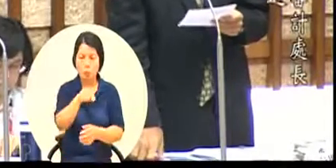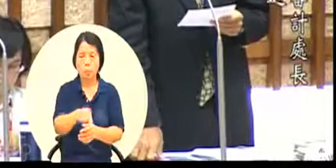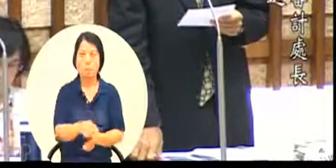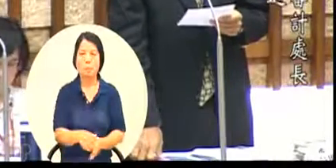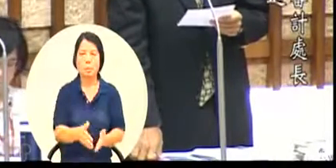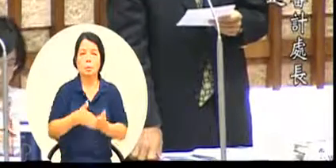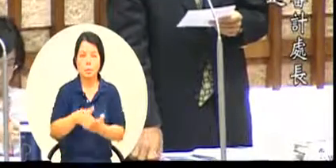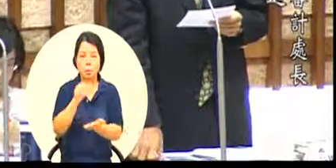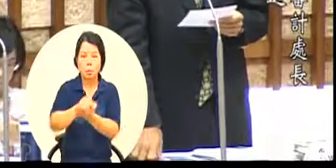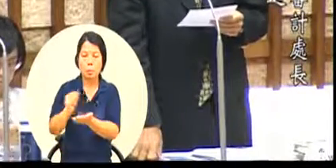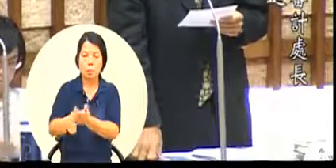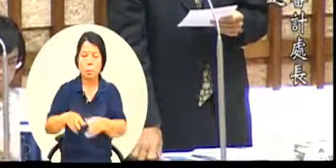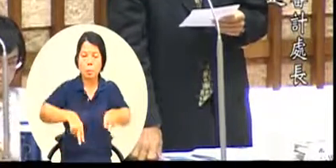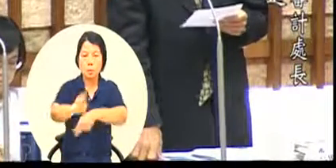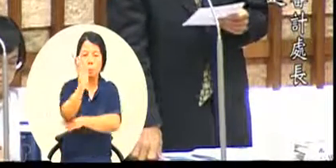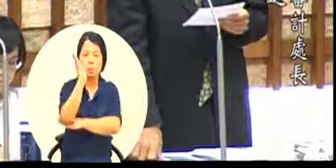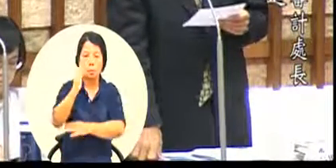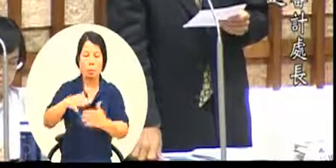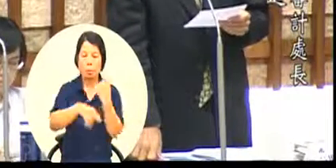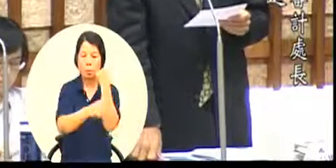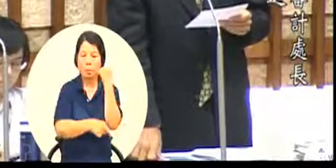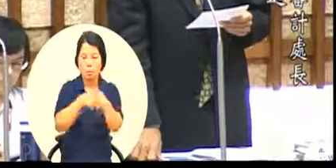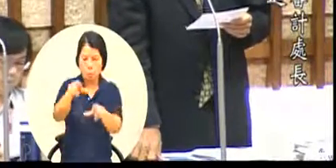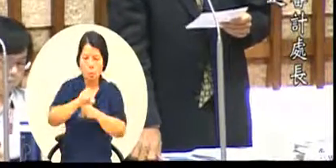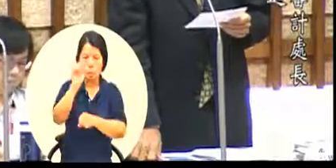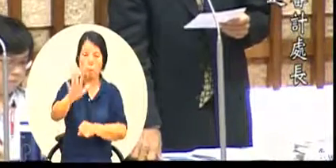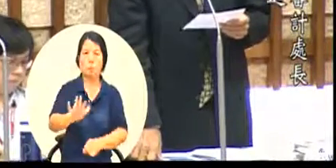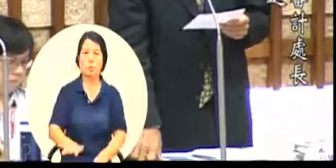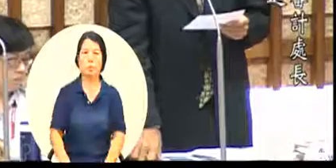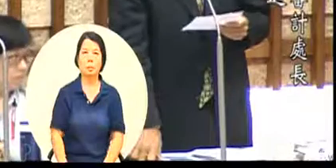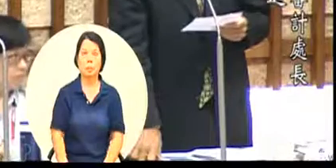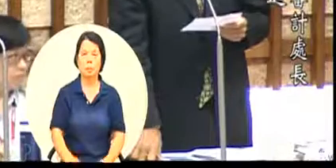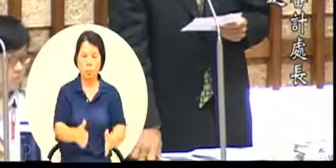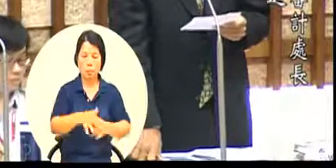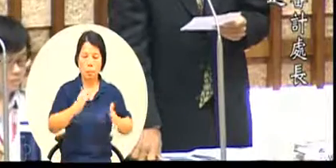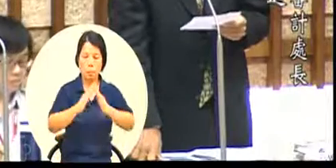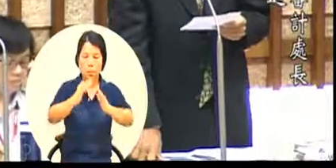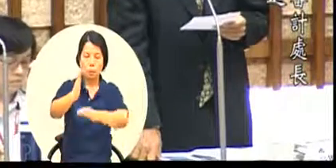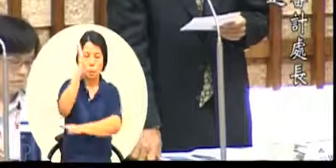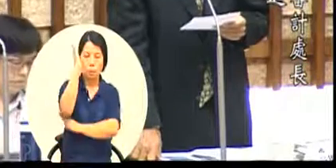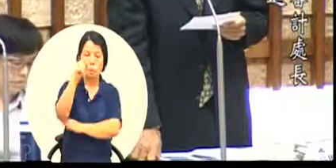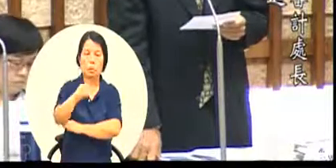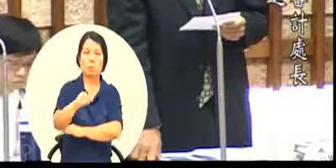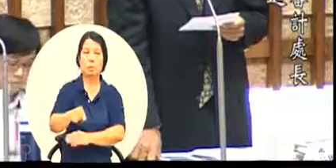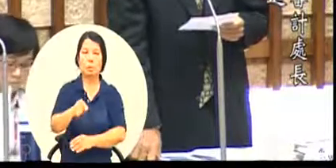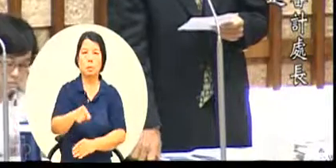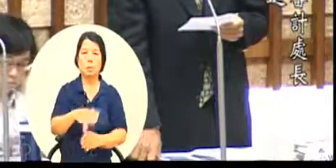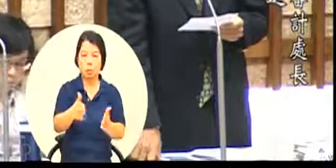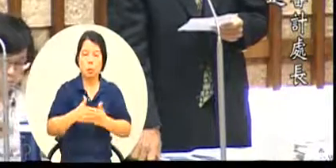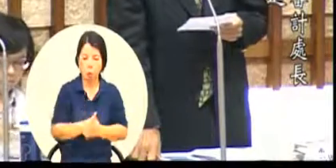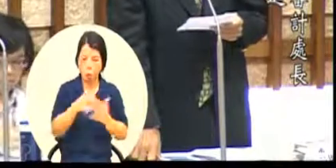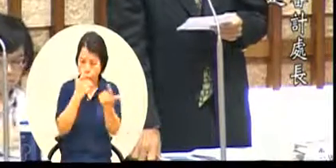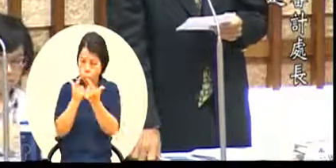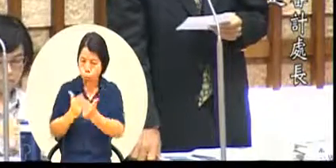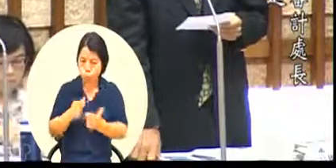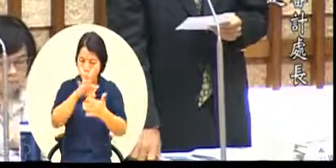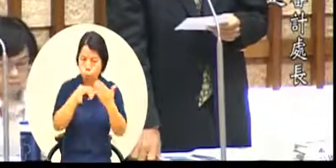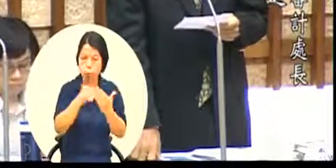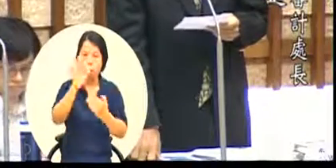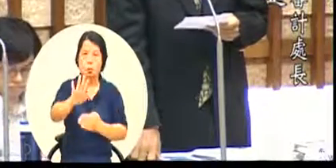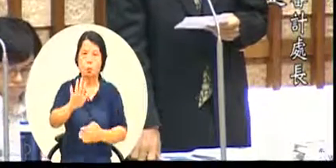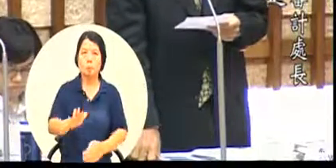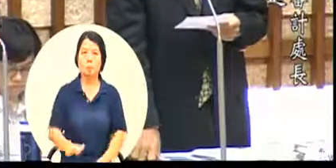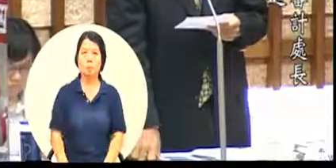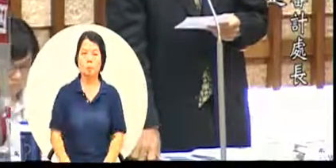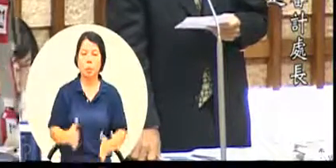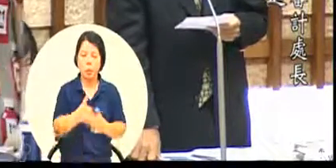这个行政的这个法规来处理哈。那这个市政府在这边，他大概应该也有一些配套措施哈，整个那个